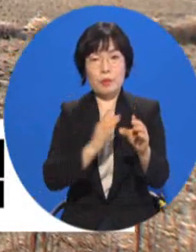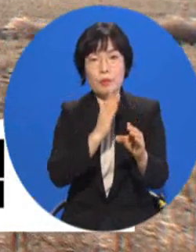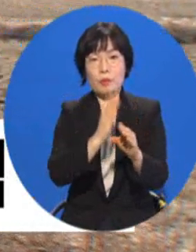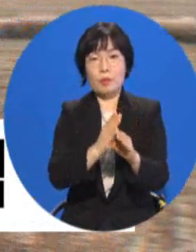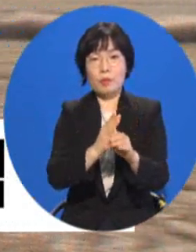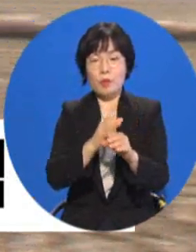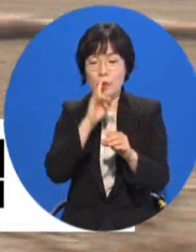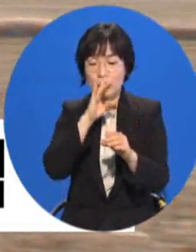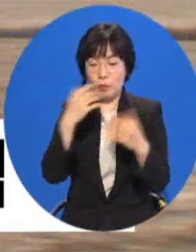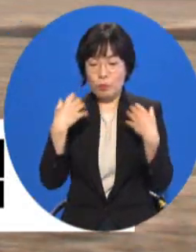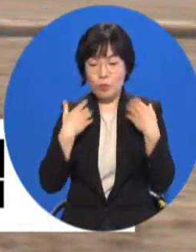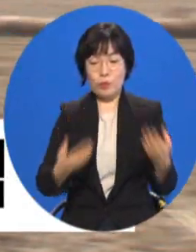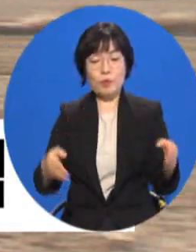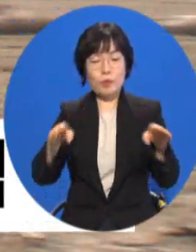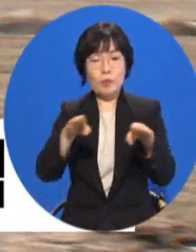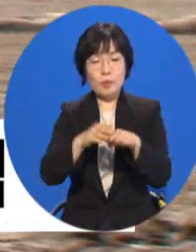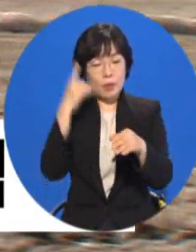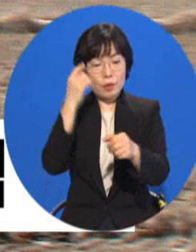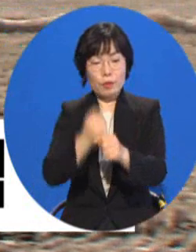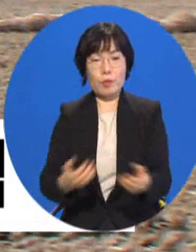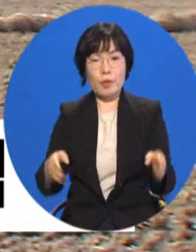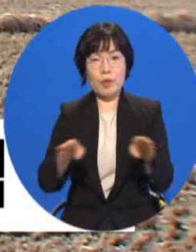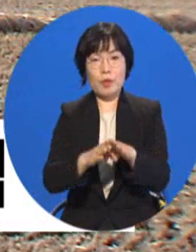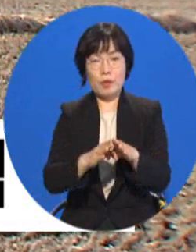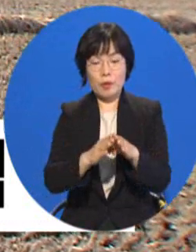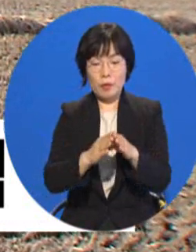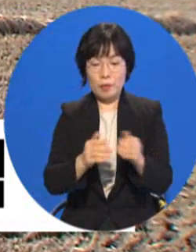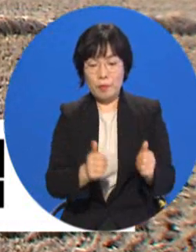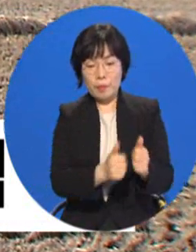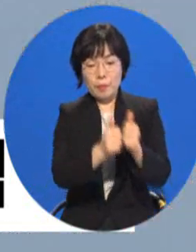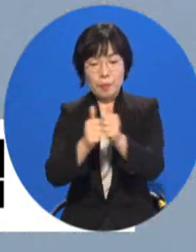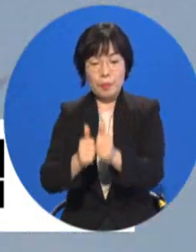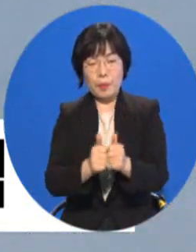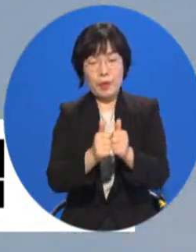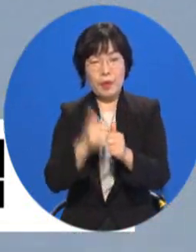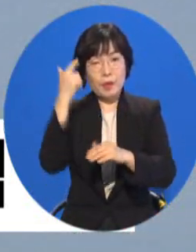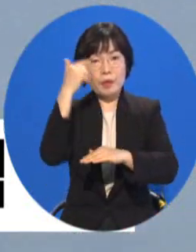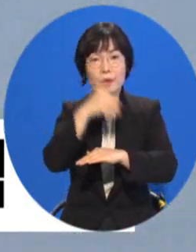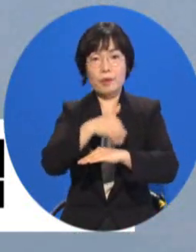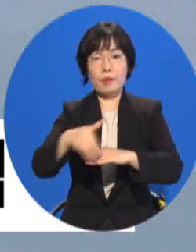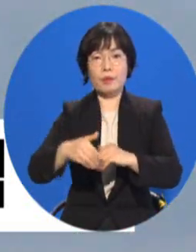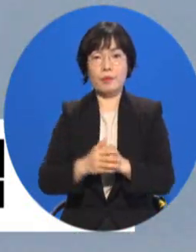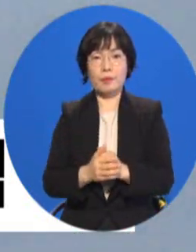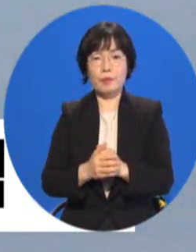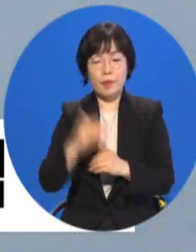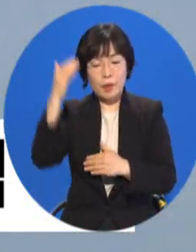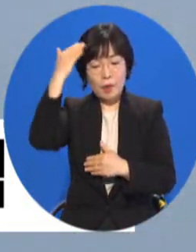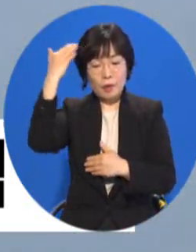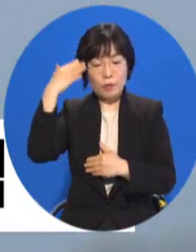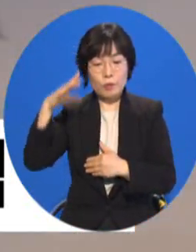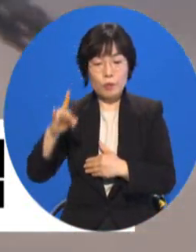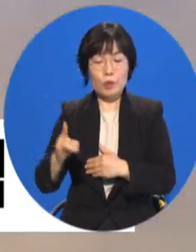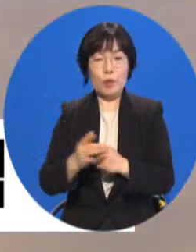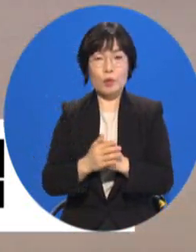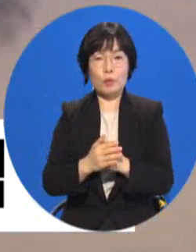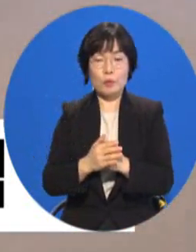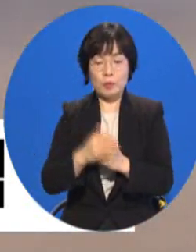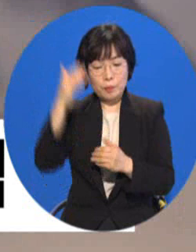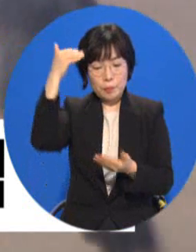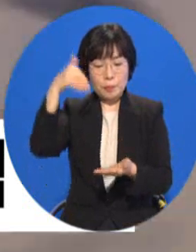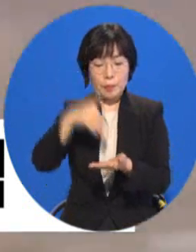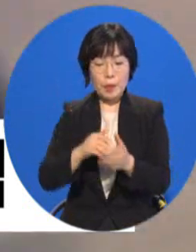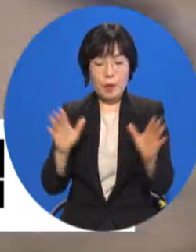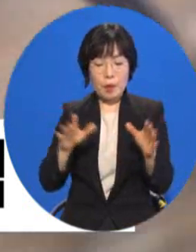때문에 중앙부처와 지자체, 연구기관이 함께 이동루트 추적에 나섰습니다. 국내에서는 처음으로 야생 흑두루미에